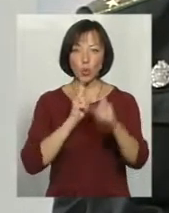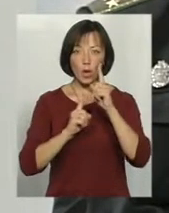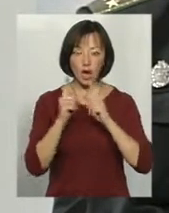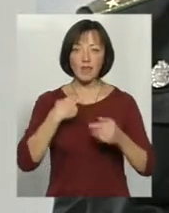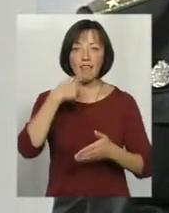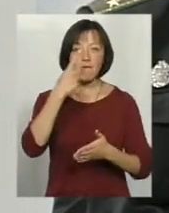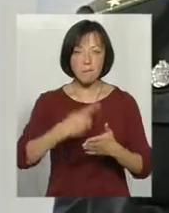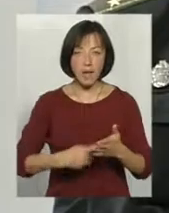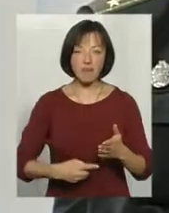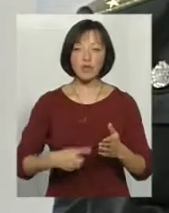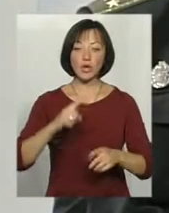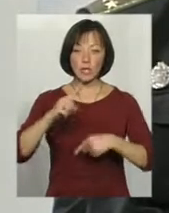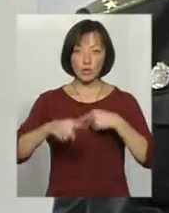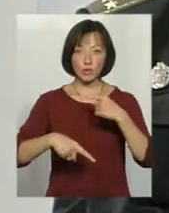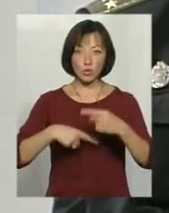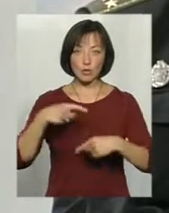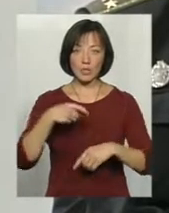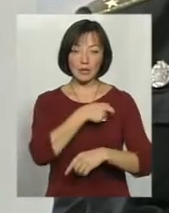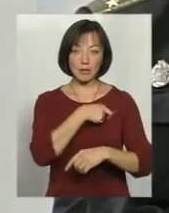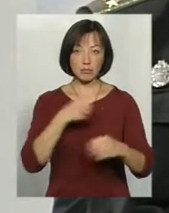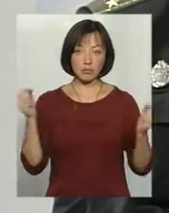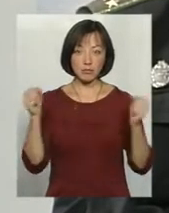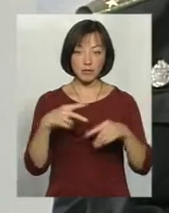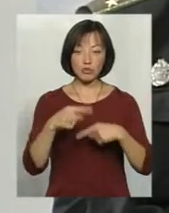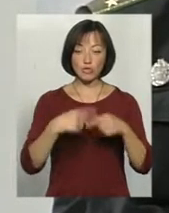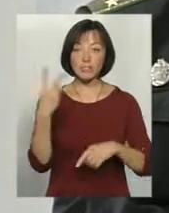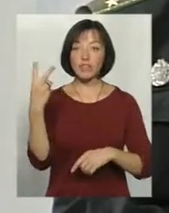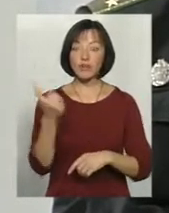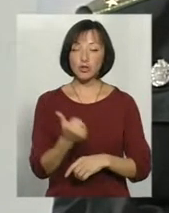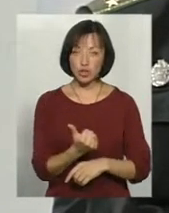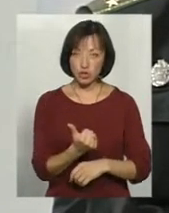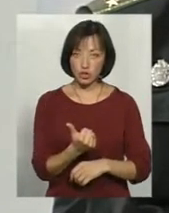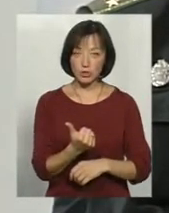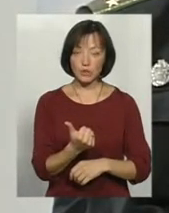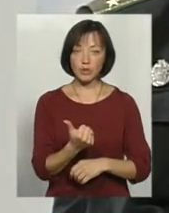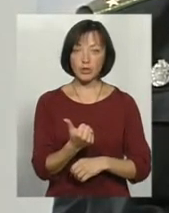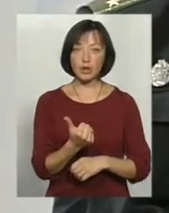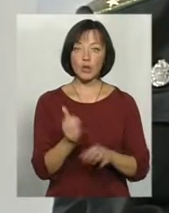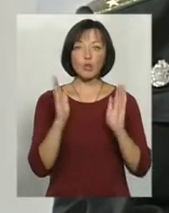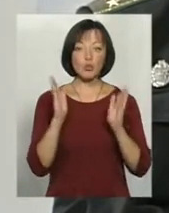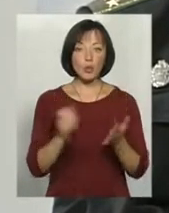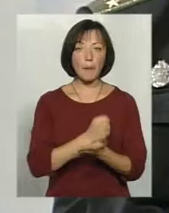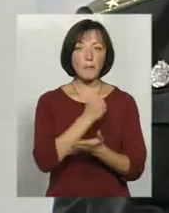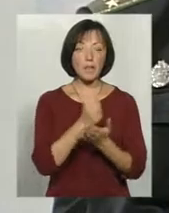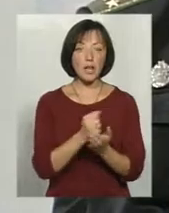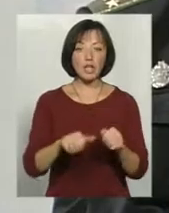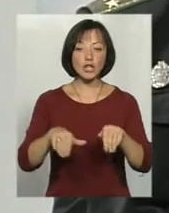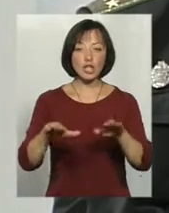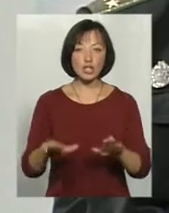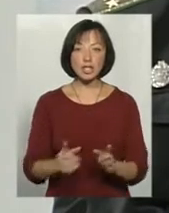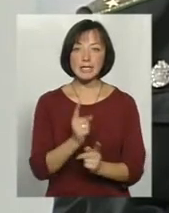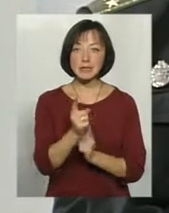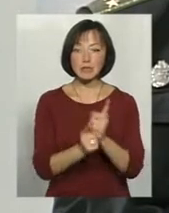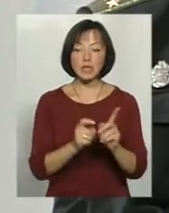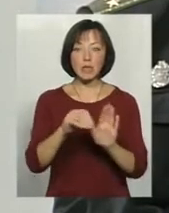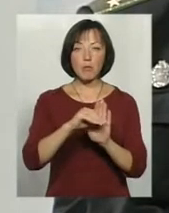що на сесії обласної ради, яка відбудеться за два тижні, значить, буде прийнято рішення до зміни програми